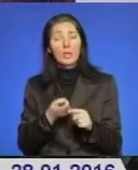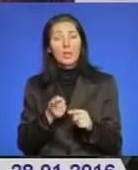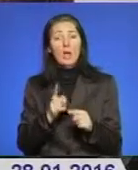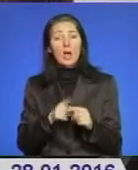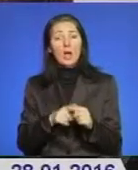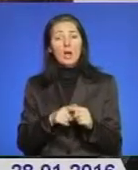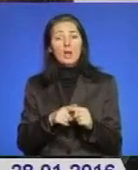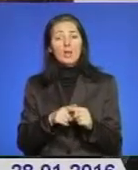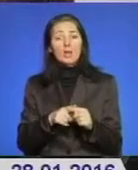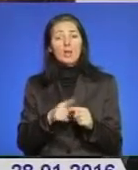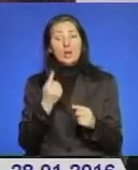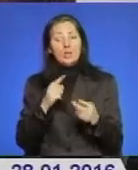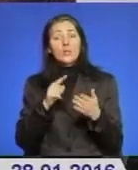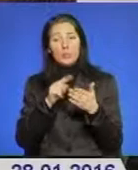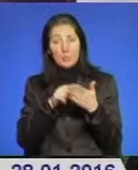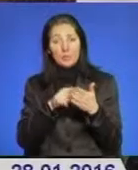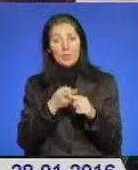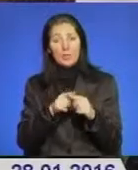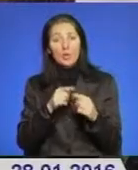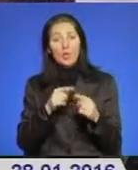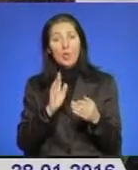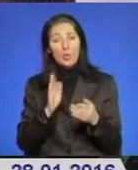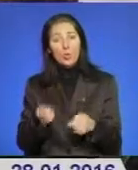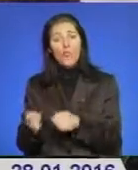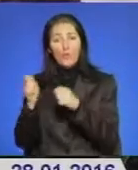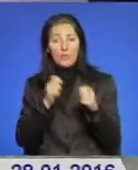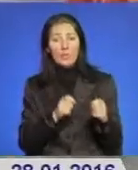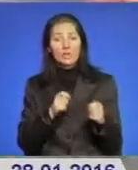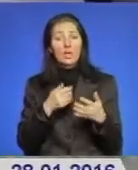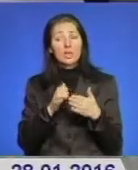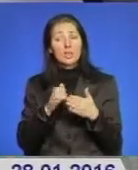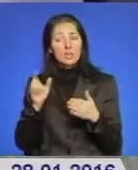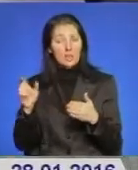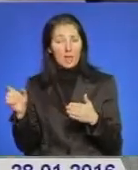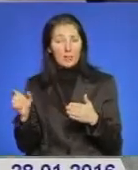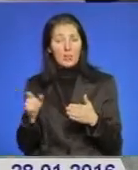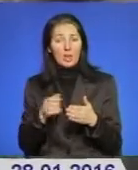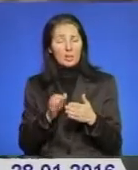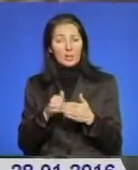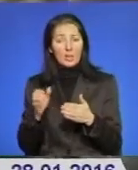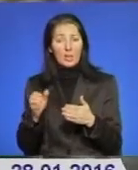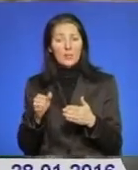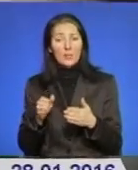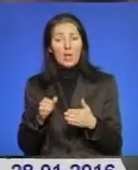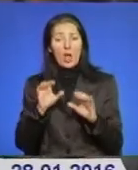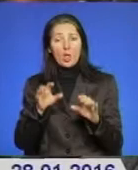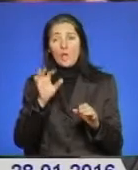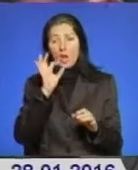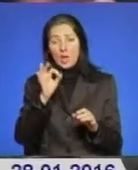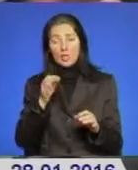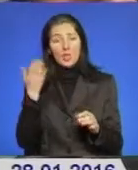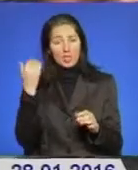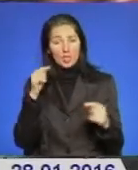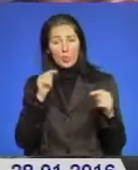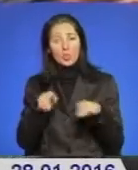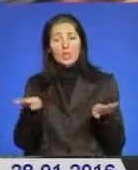як один з пунктів якої було вивезення поголів'я. Голова підприємства наголошує, що раніше проти закриття свиноферми була